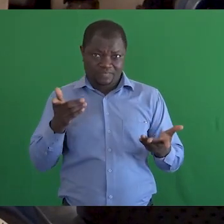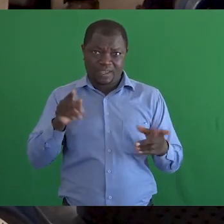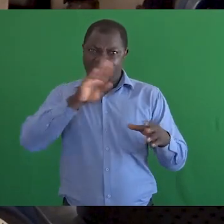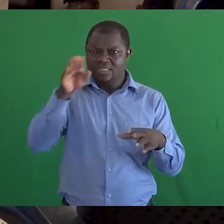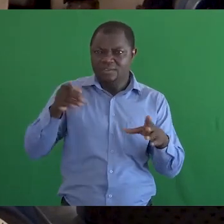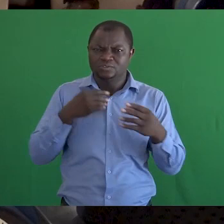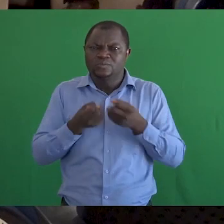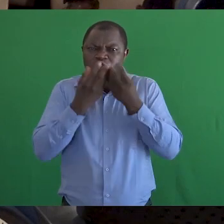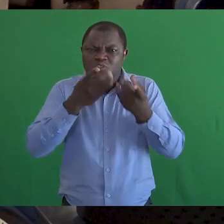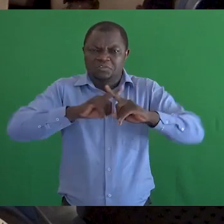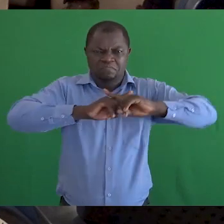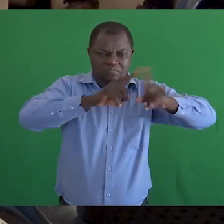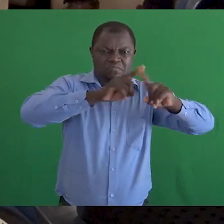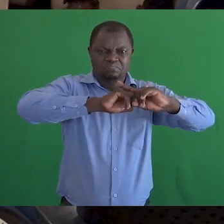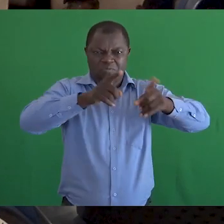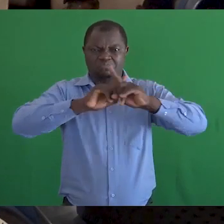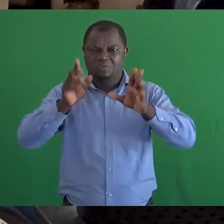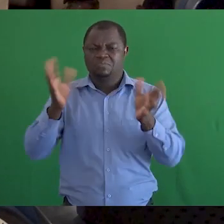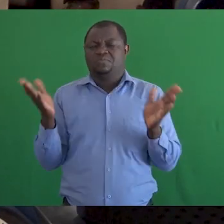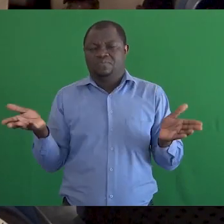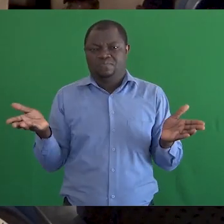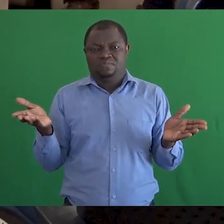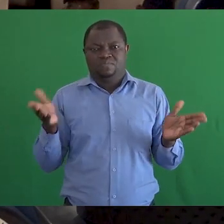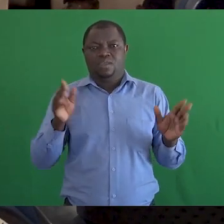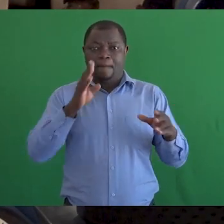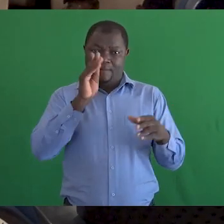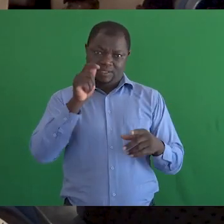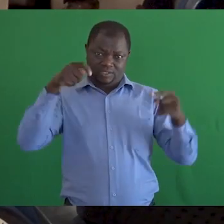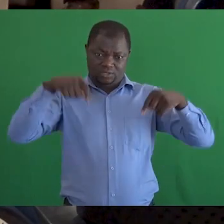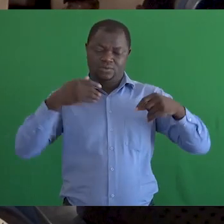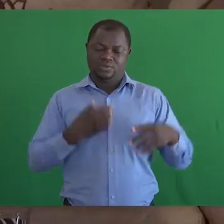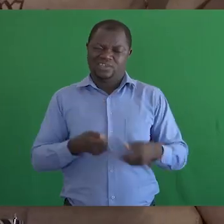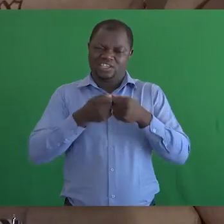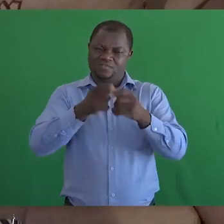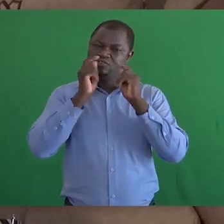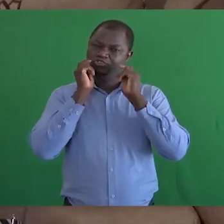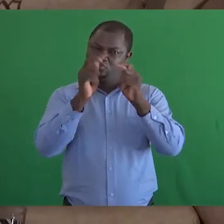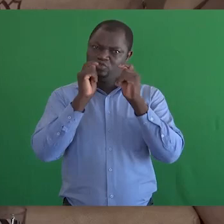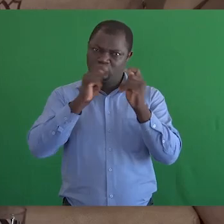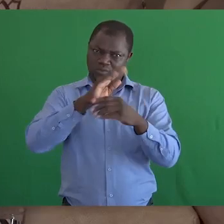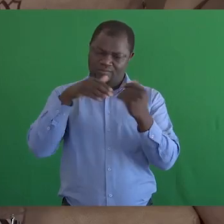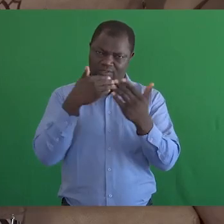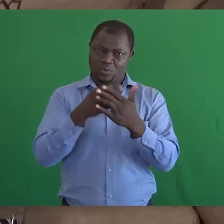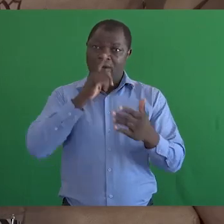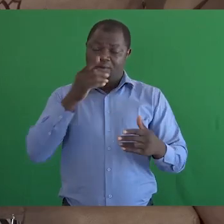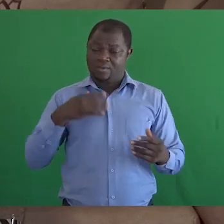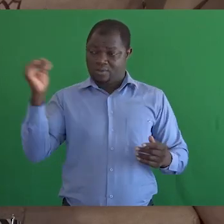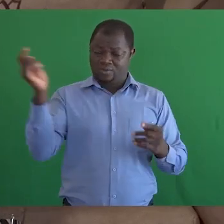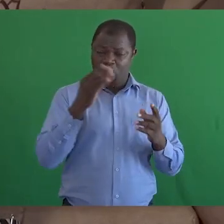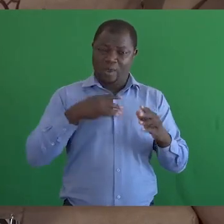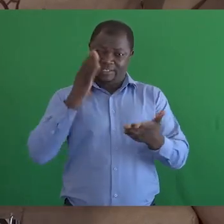dzimwe makadziverega zvimwe zvinongori zvishuo zvemoyo yenyu asi tinokuunzirai dzidziso tinokurudzira kuti kana tichiuya